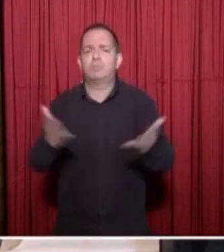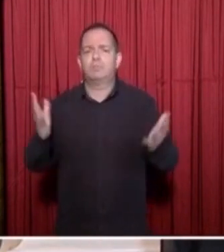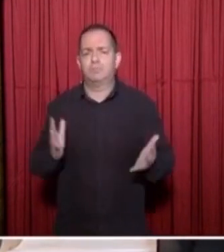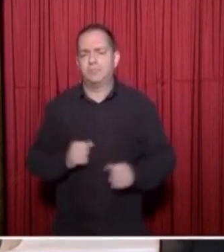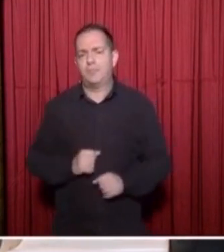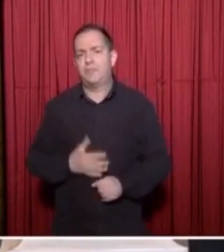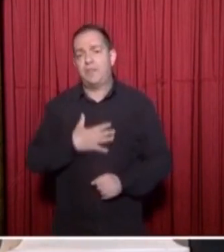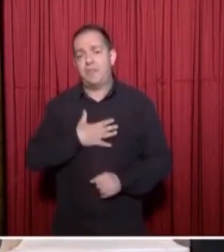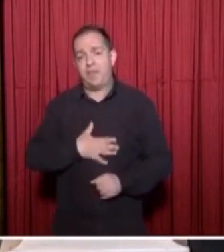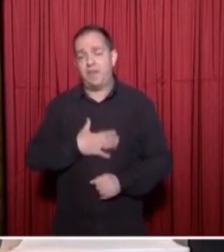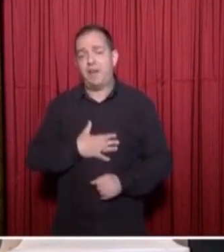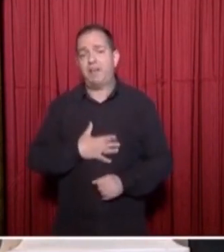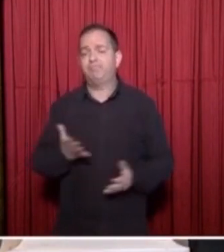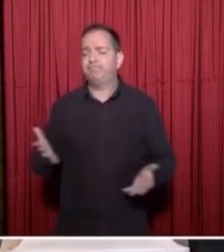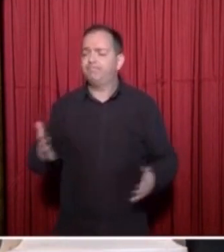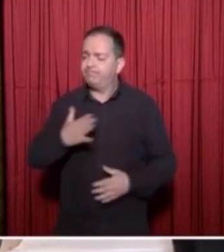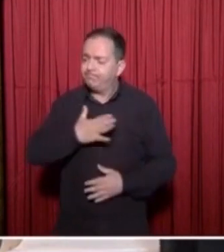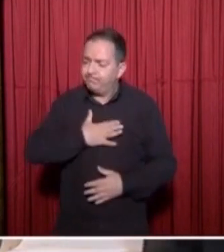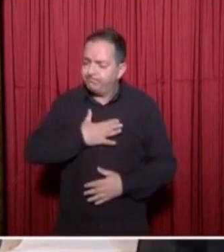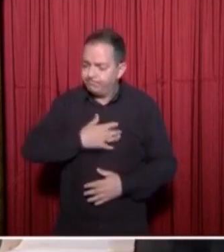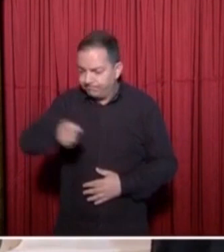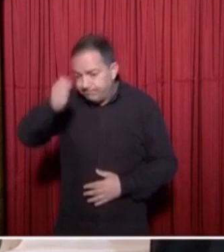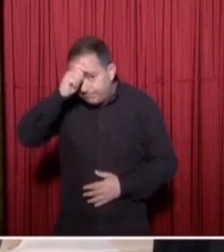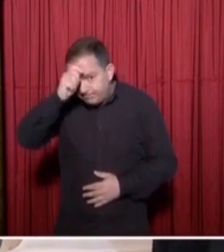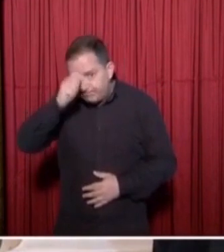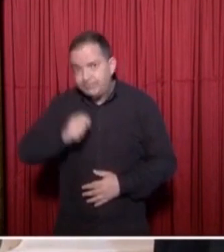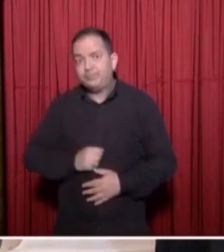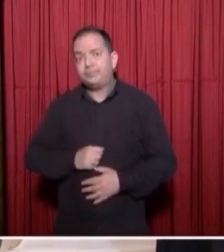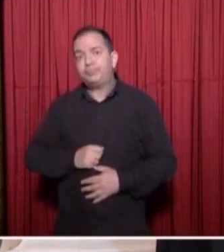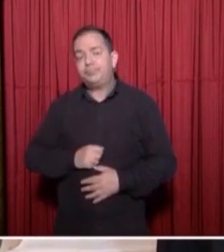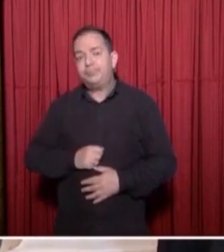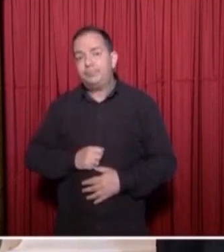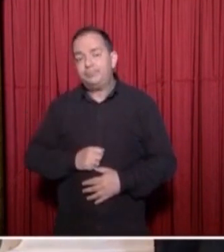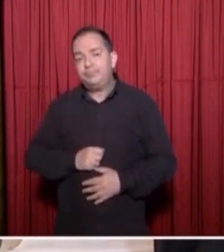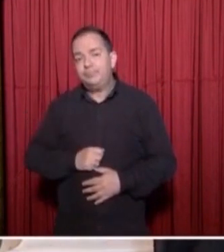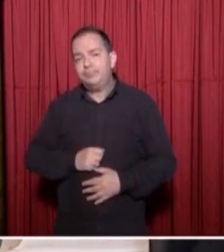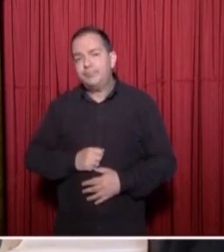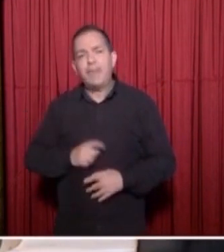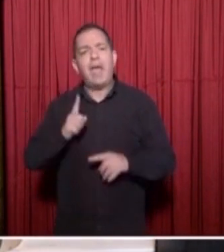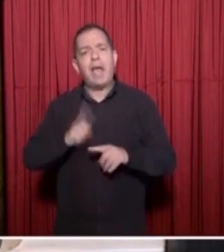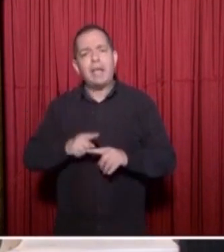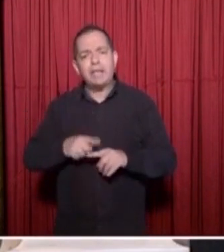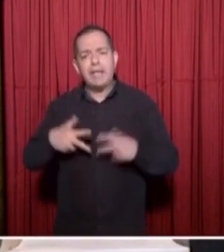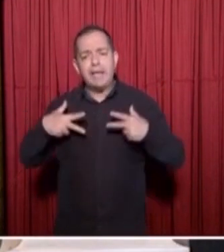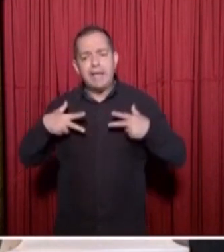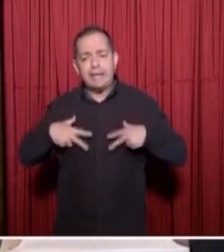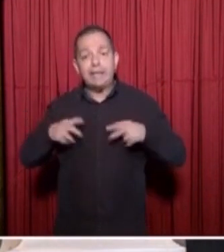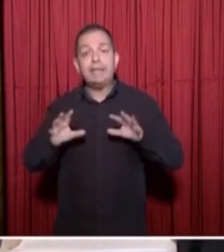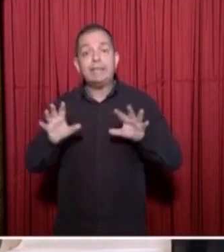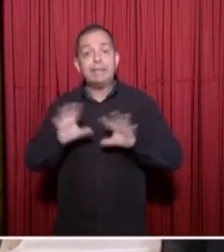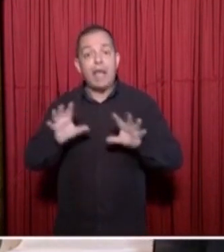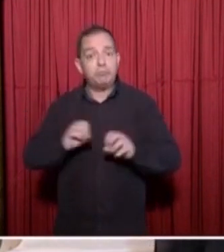Θα ήθελα να εκφράσω ευγνώμονας ευχαριστίας στην ελληνική κρατική τηλεόραση, η